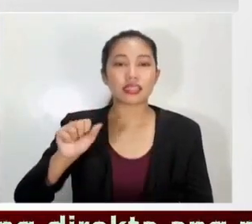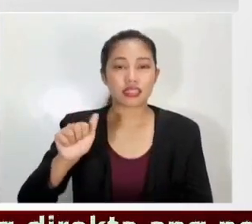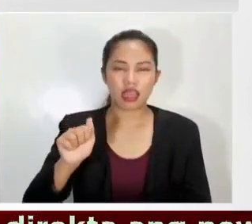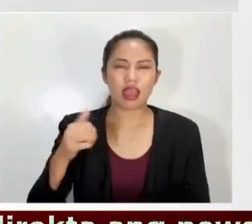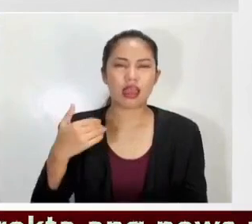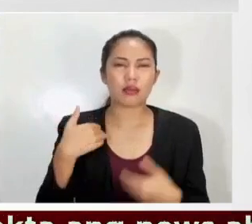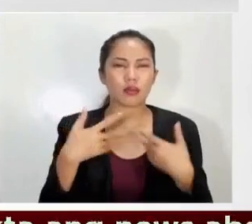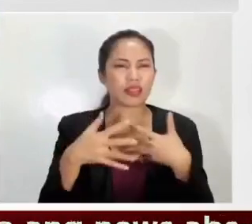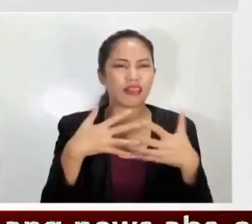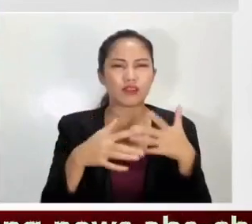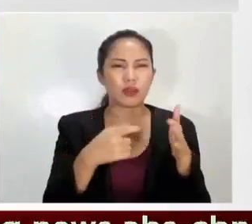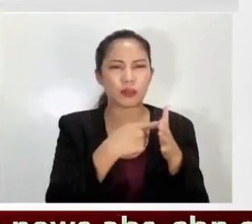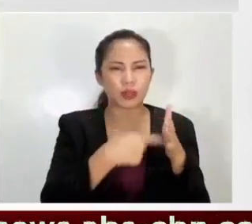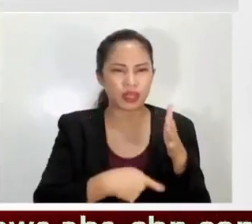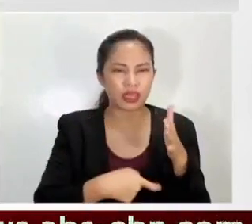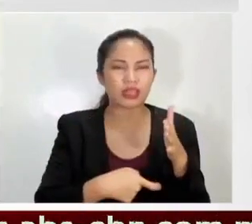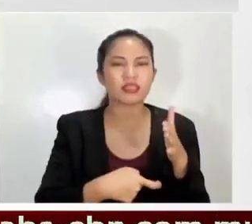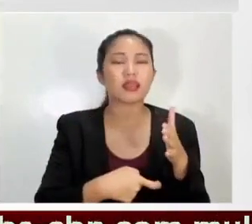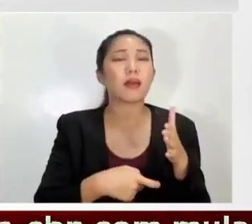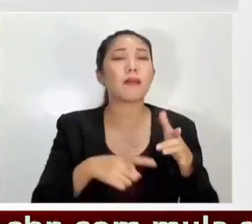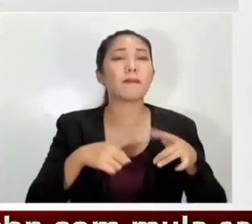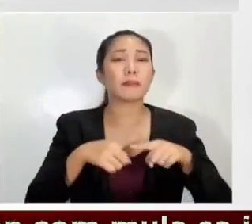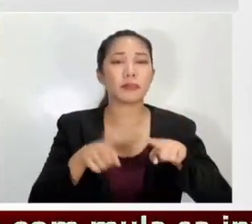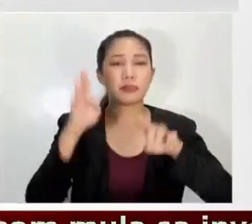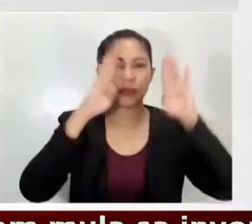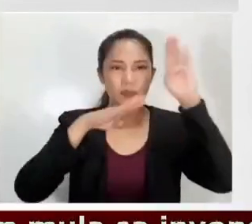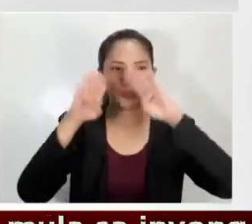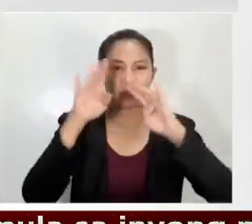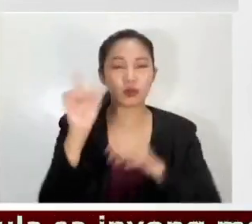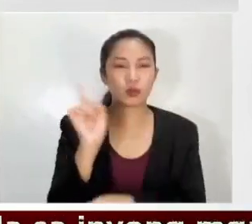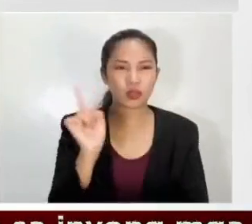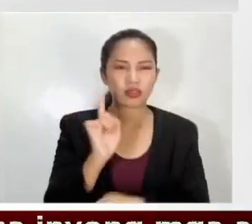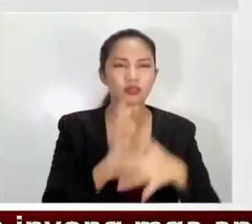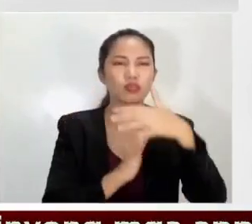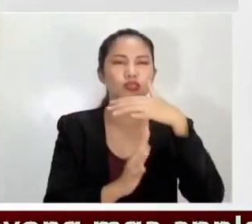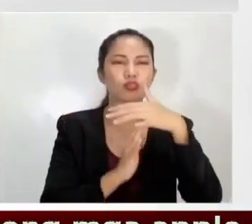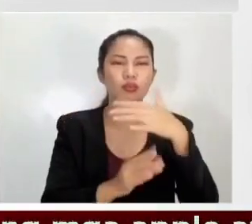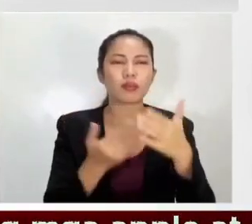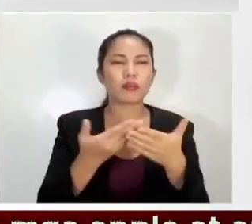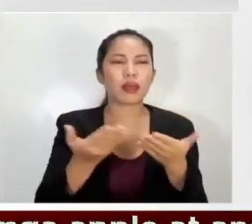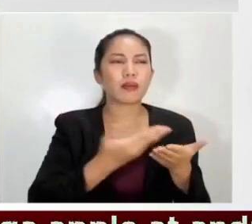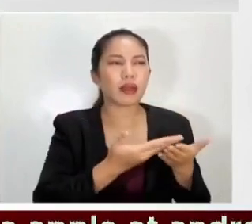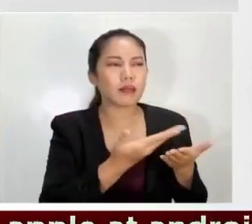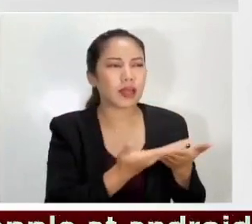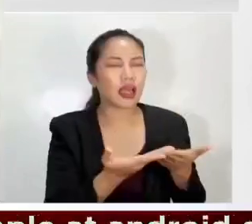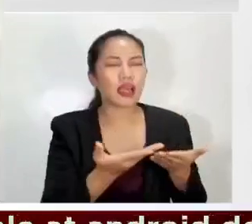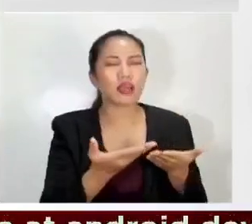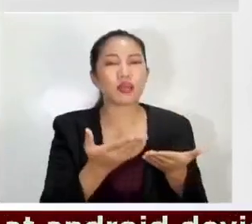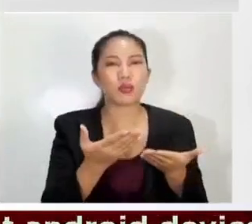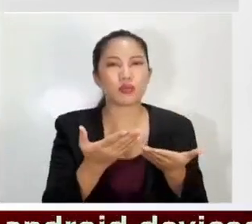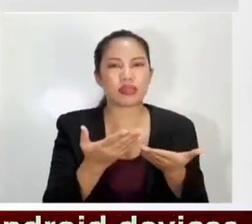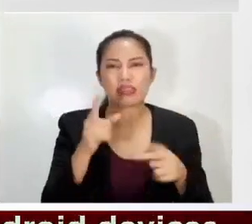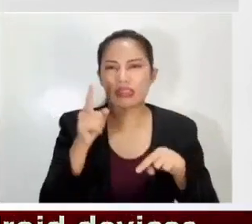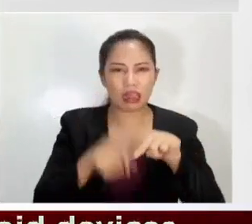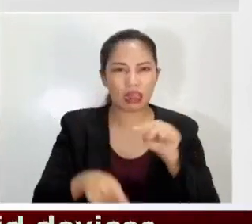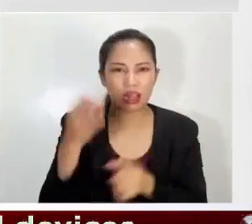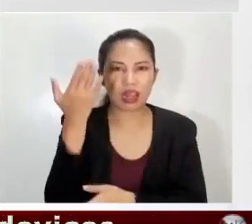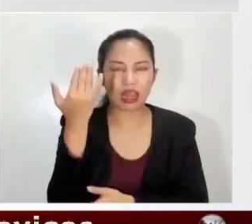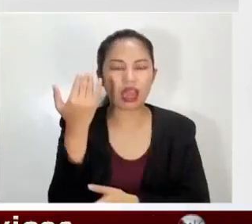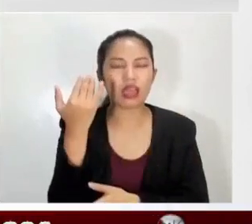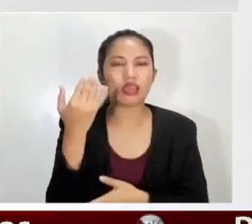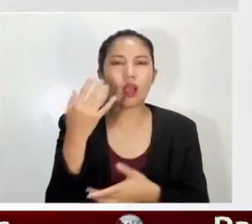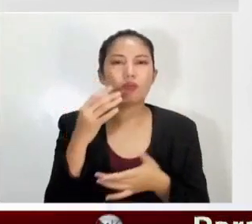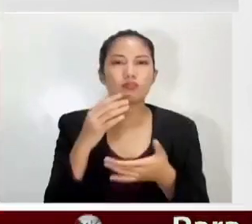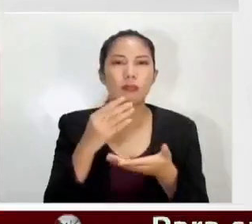malaking problema pa rin ang kawalan ng kakayahang mamili ng mga tao dahil walang pera. Usually sa mga presyong dagupan na bangus,